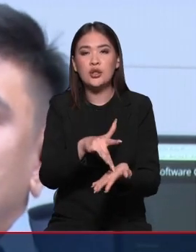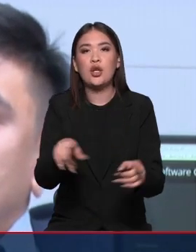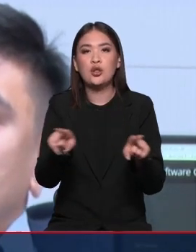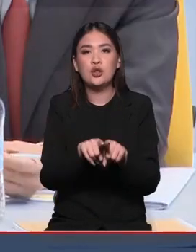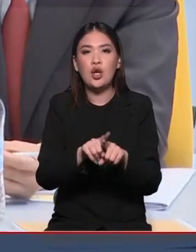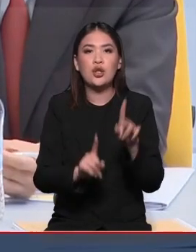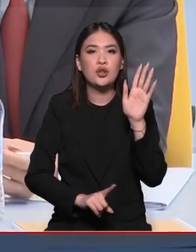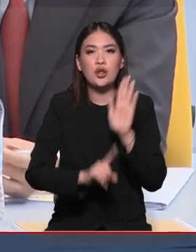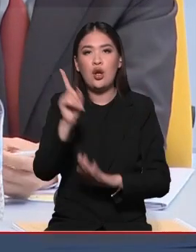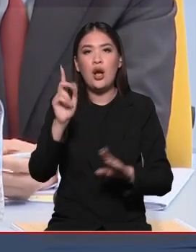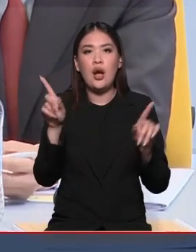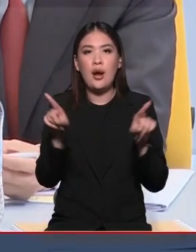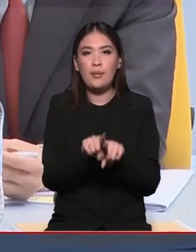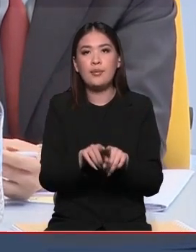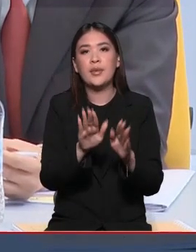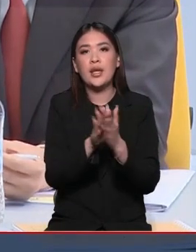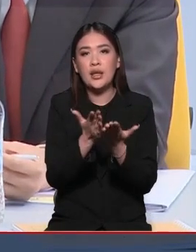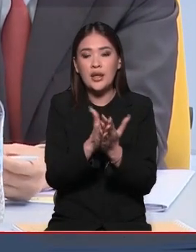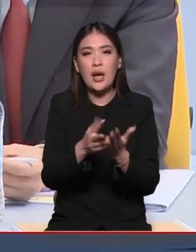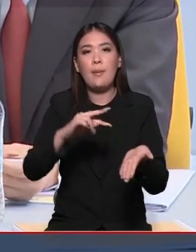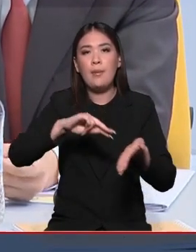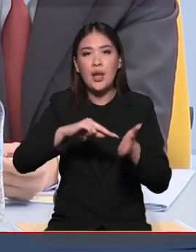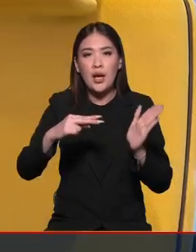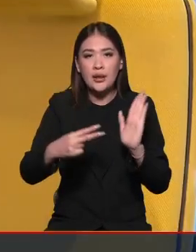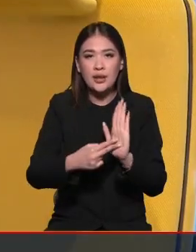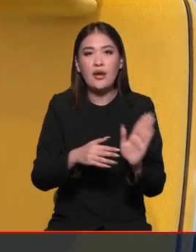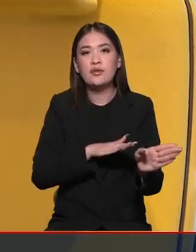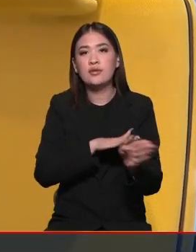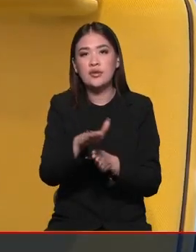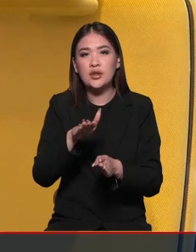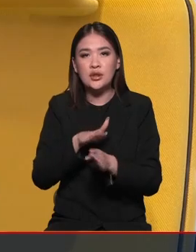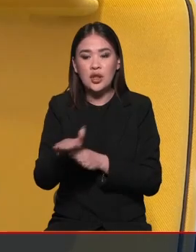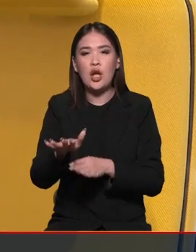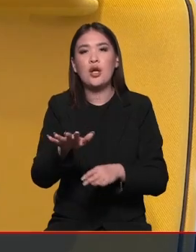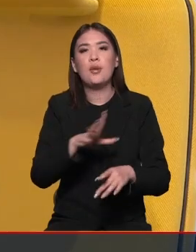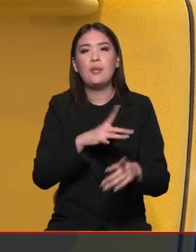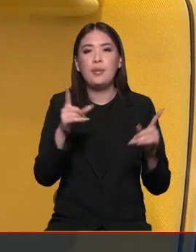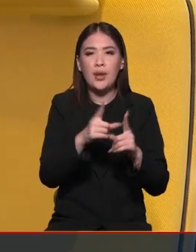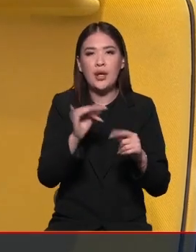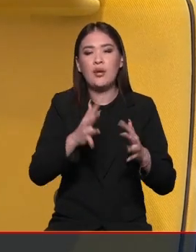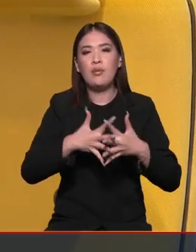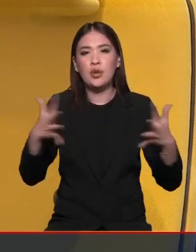стальной книгой для планирования и реализации их среднесрочных и долгосрочных